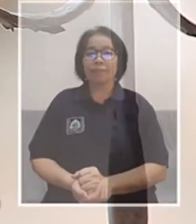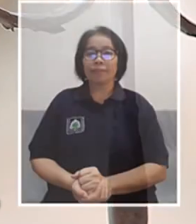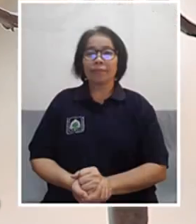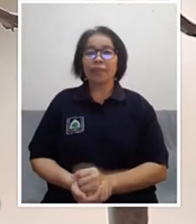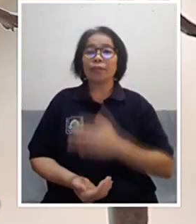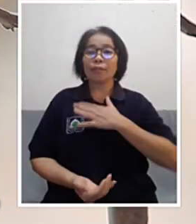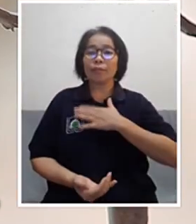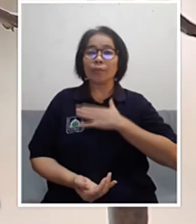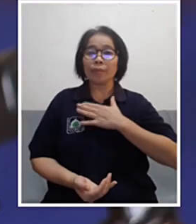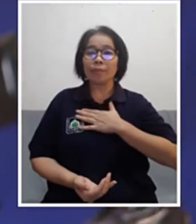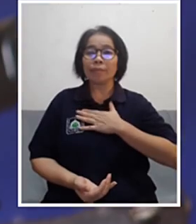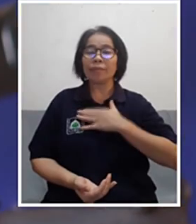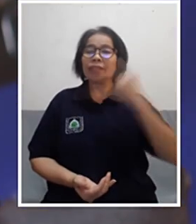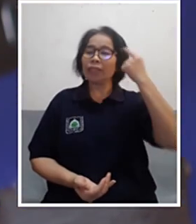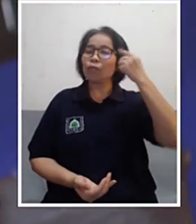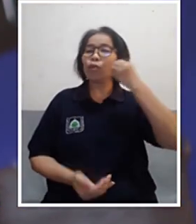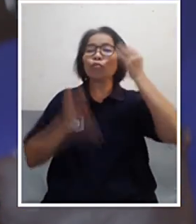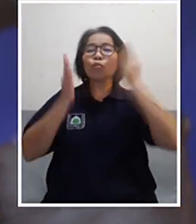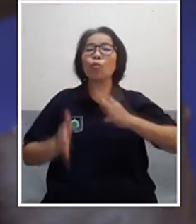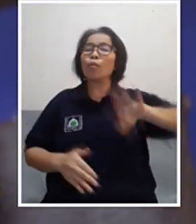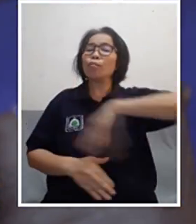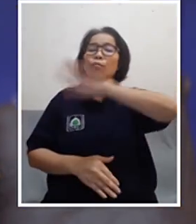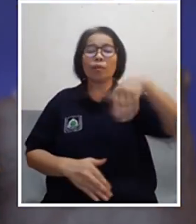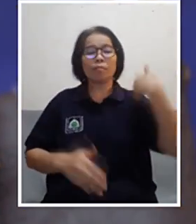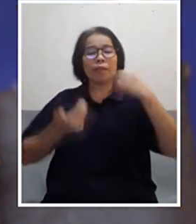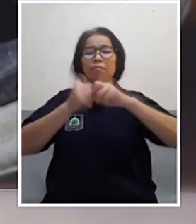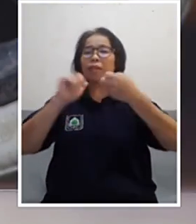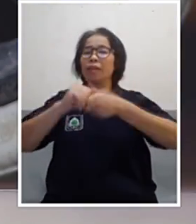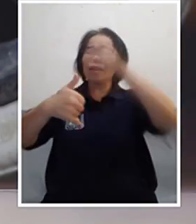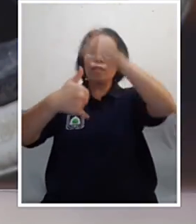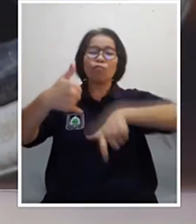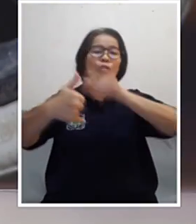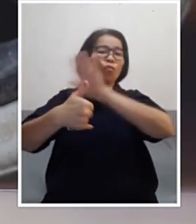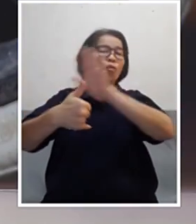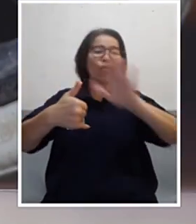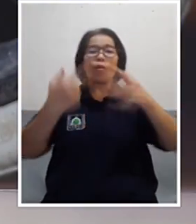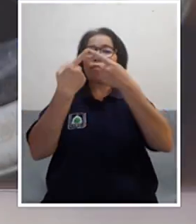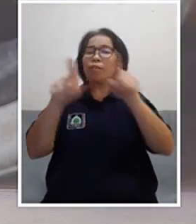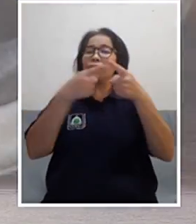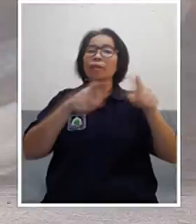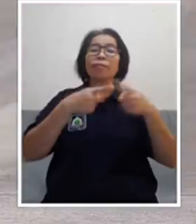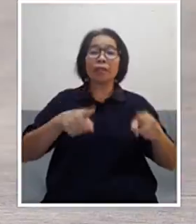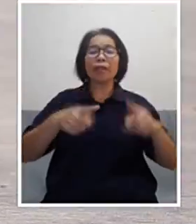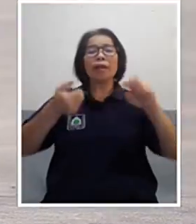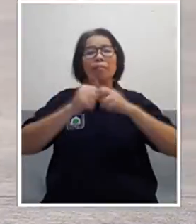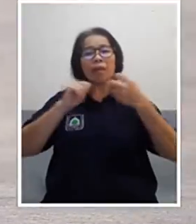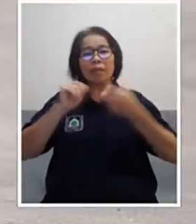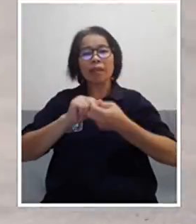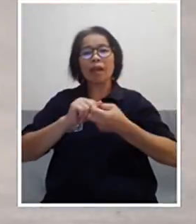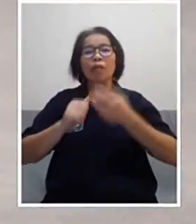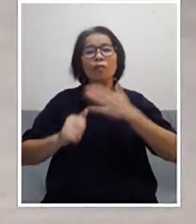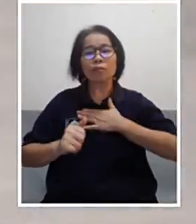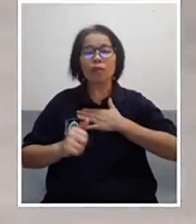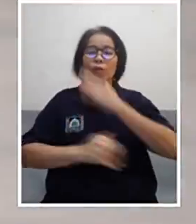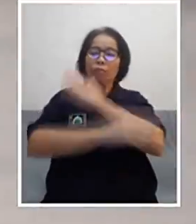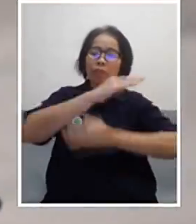เชื่อว่าทุกคนจะมีปัญหาของตัวเองที่แตกต่างกันครับไม่ว่าปัญหาใดๆที่เข้ามาในชีวิตหรือความพิการที่เข้ามา